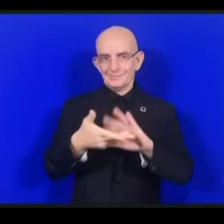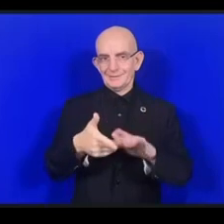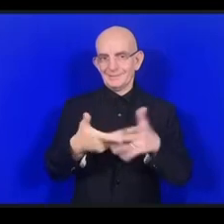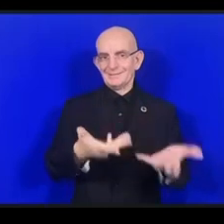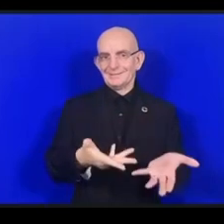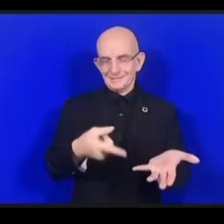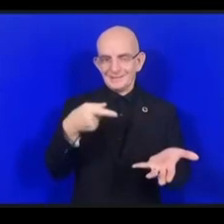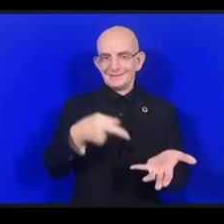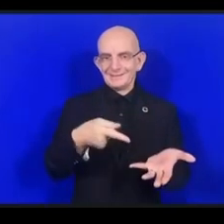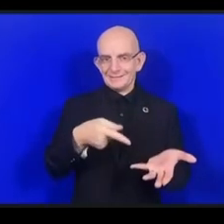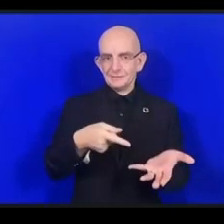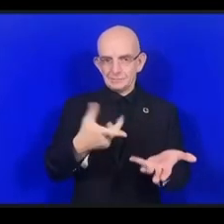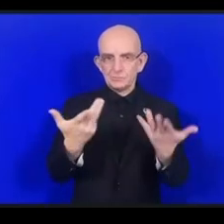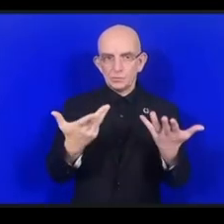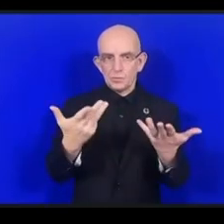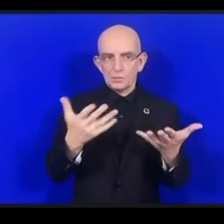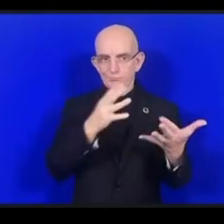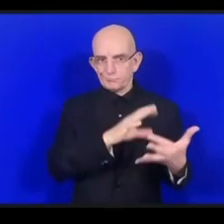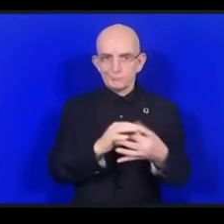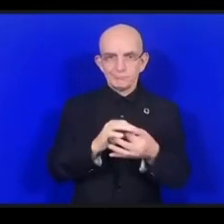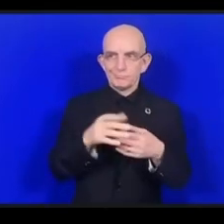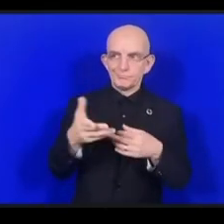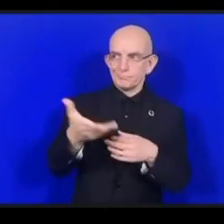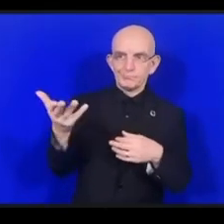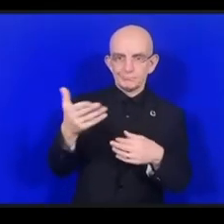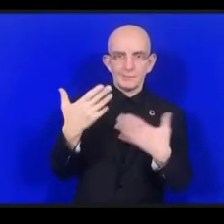这个要减少碳排放啊，